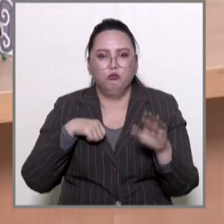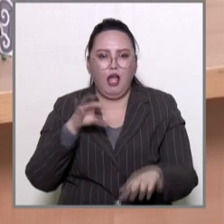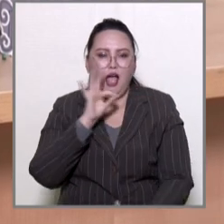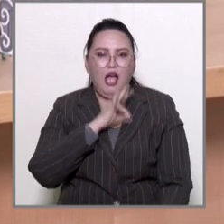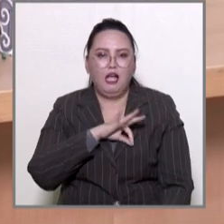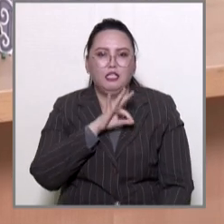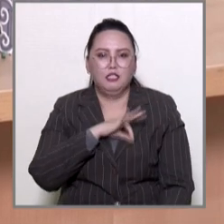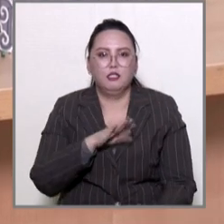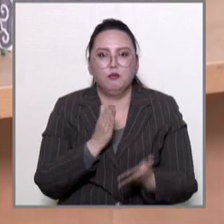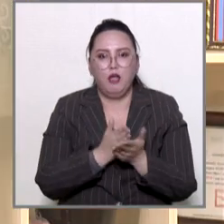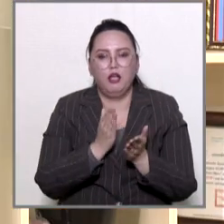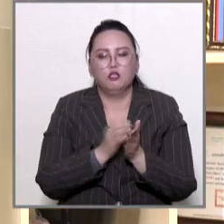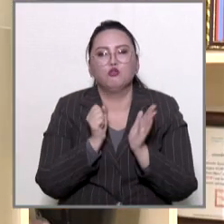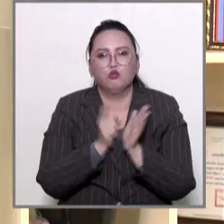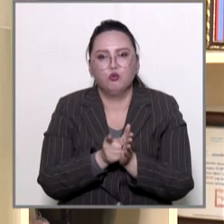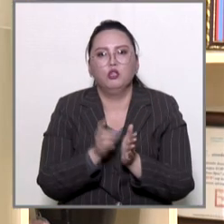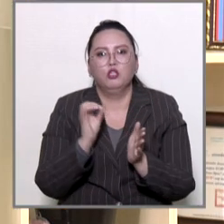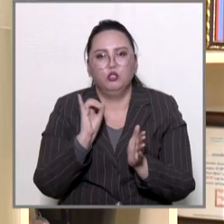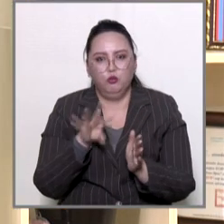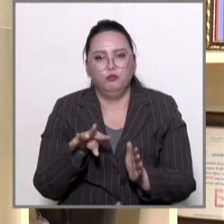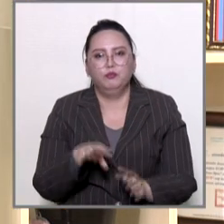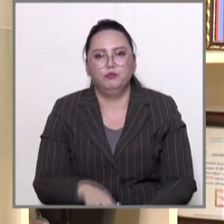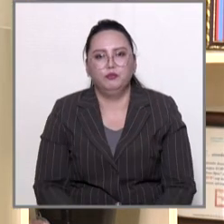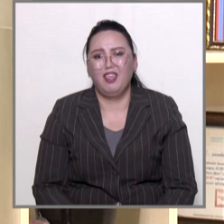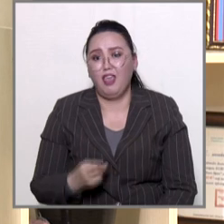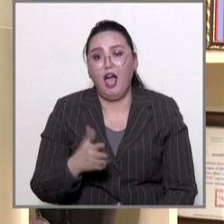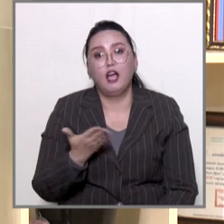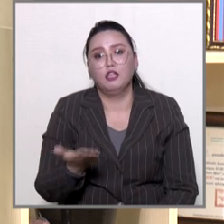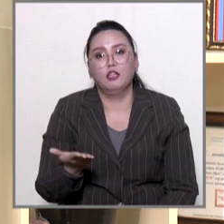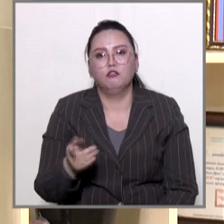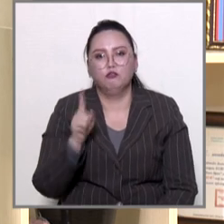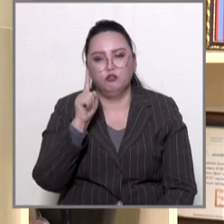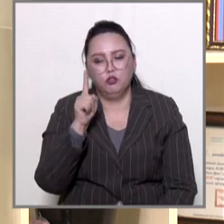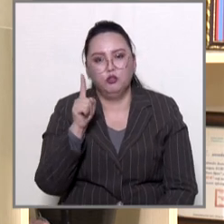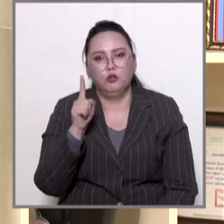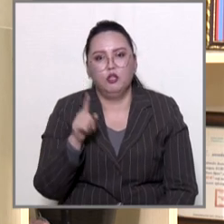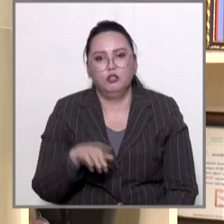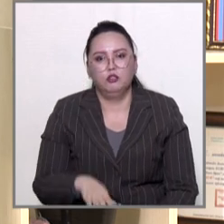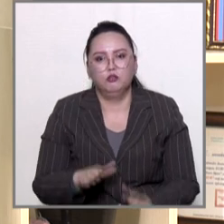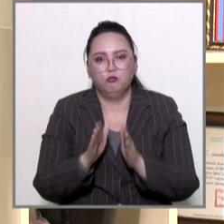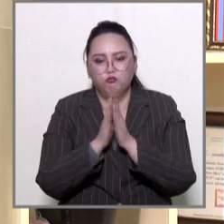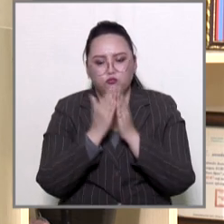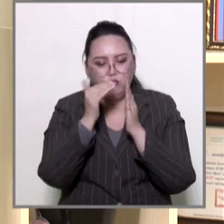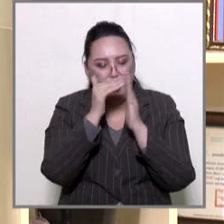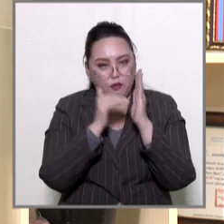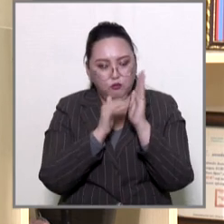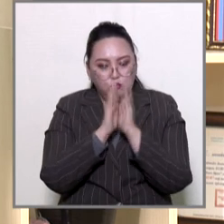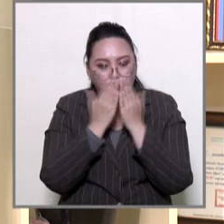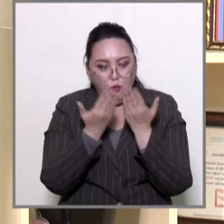ширээний нэм болгож байх нь чухал юм шүү хүмүүстээ. Яагаад ингэж байна гэвэл нэгдүгээрт энэ тойл бичгүүдийг ашигласнаар